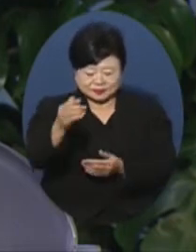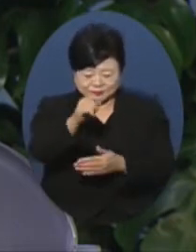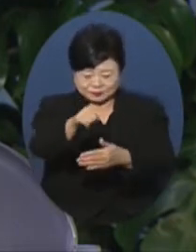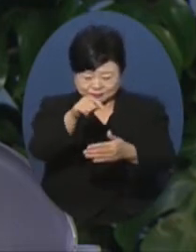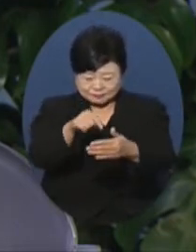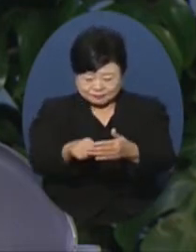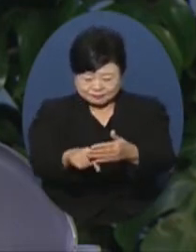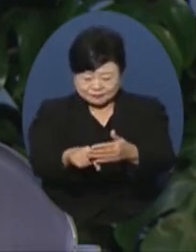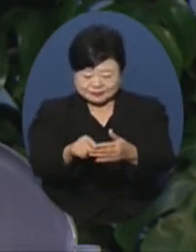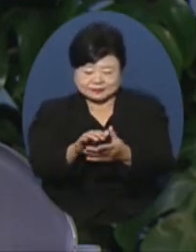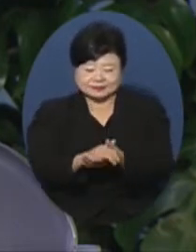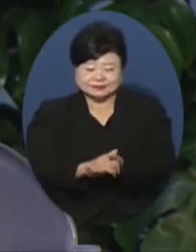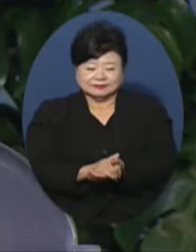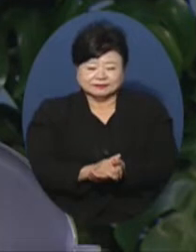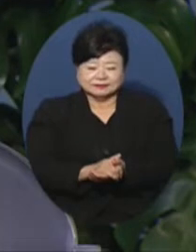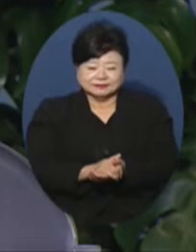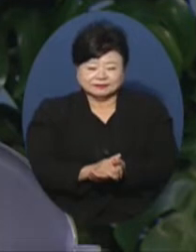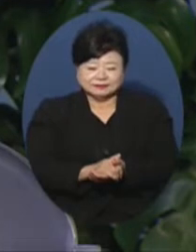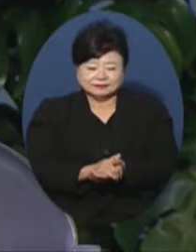여러분 속에